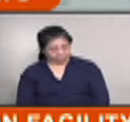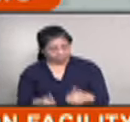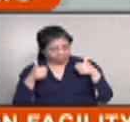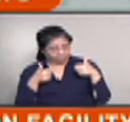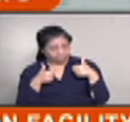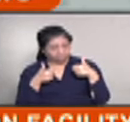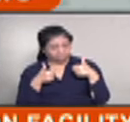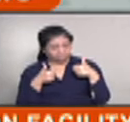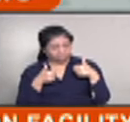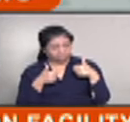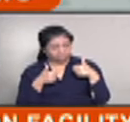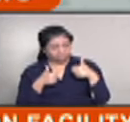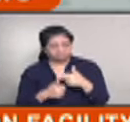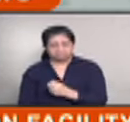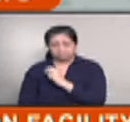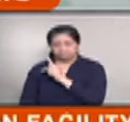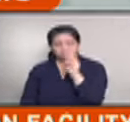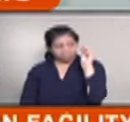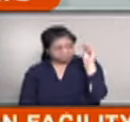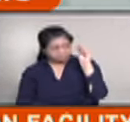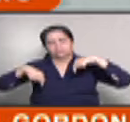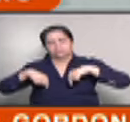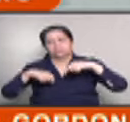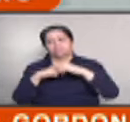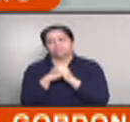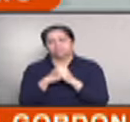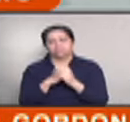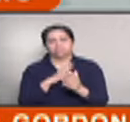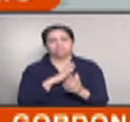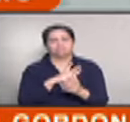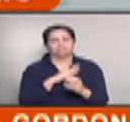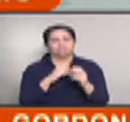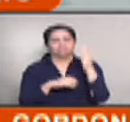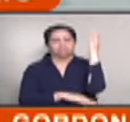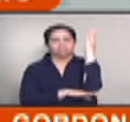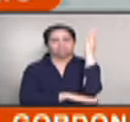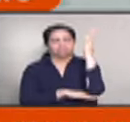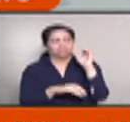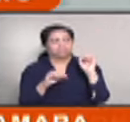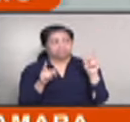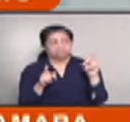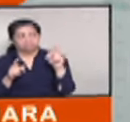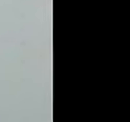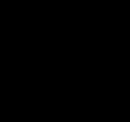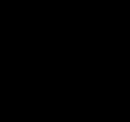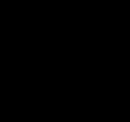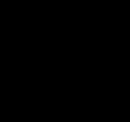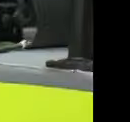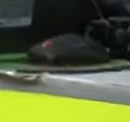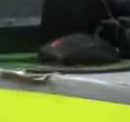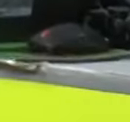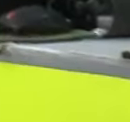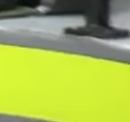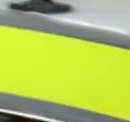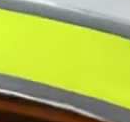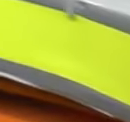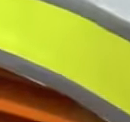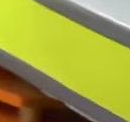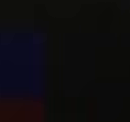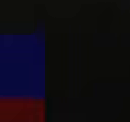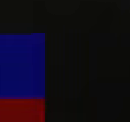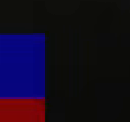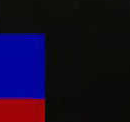Okay, sir? Sige okay, po. Monday, sir, di sa TV5. Oo, sige po. Tanghali. Okay. Sige, Attorney. Salamat, ha. Ano nangyari na po,